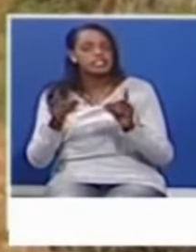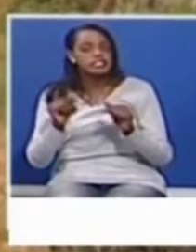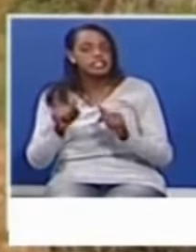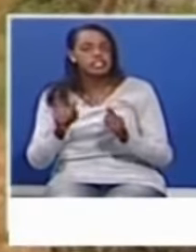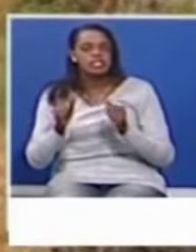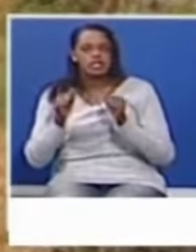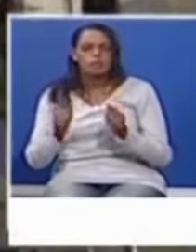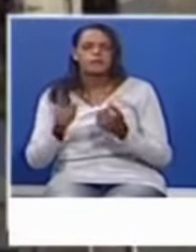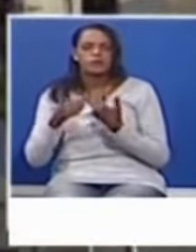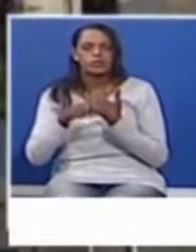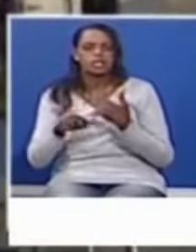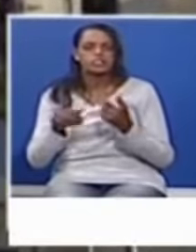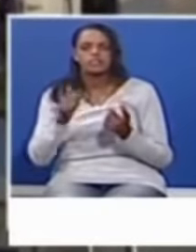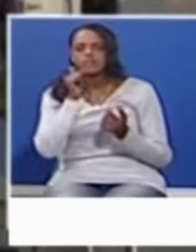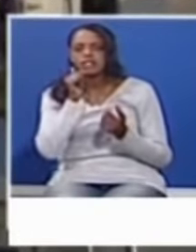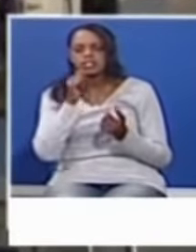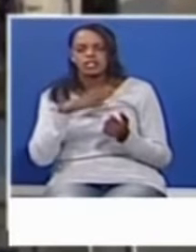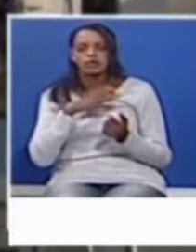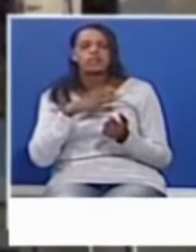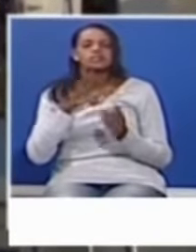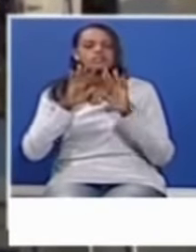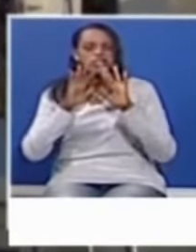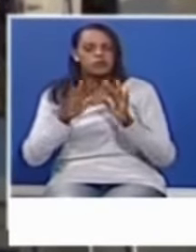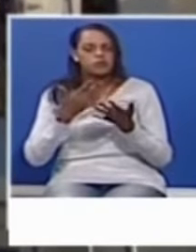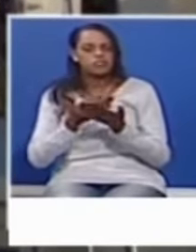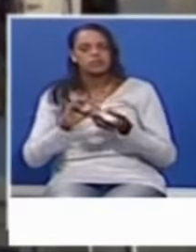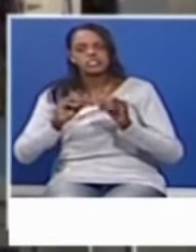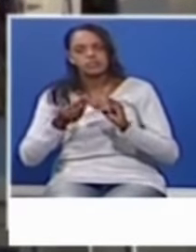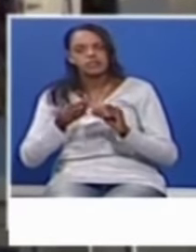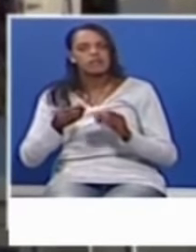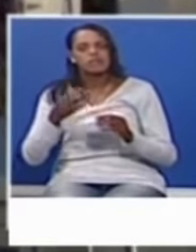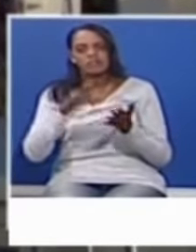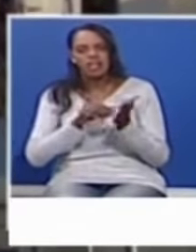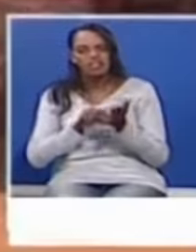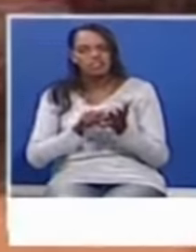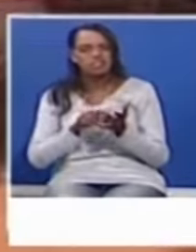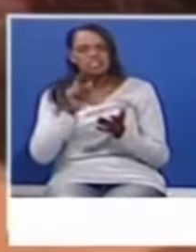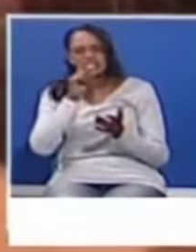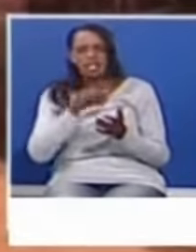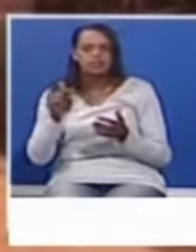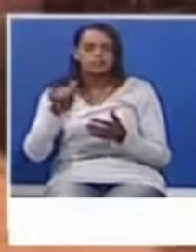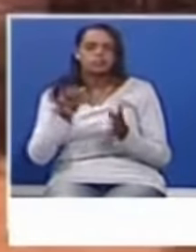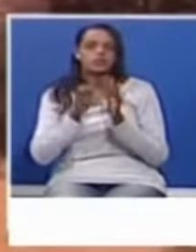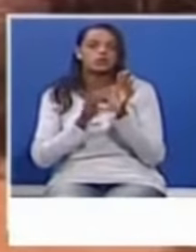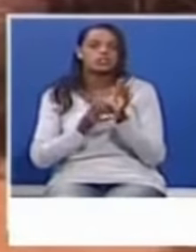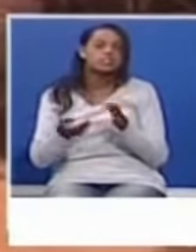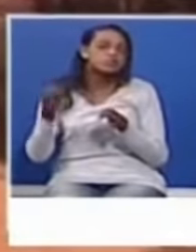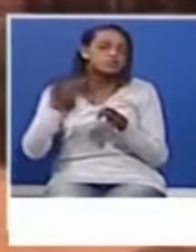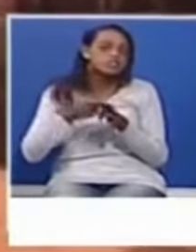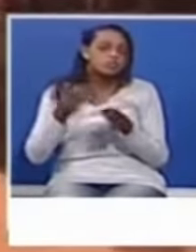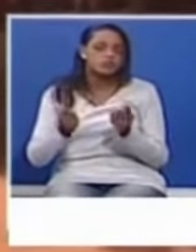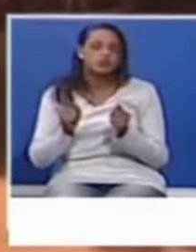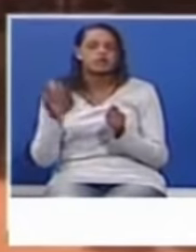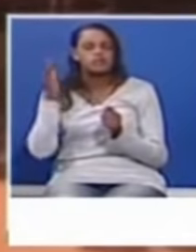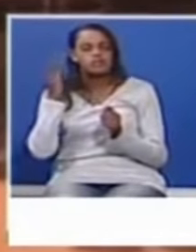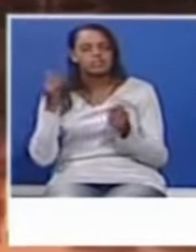كابيد سبع وكسارا كيس أبسقاتو غالي ترلو تات اتاو زي مرقق أب تهاجر نخف أي مات بمهلاو تقوطري مالي سوخ زايد كم زغل مسكونا